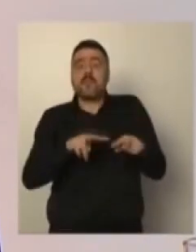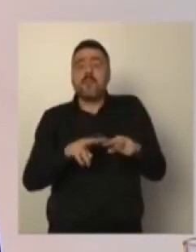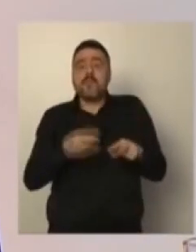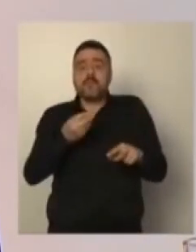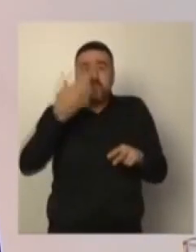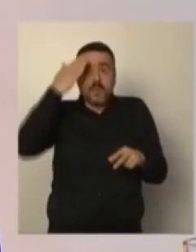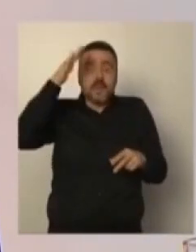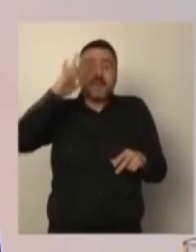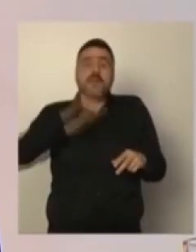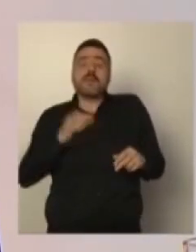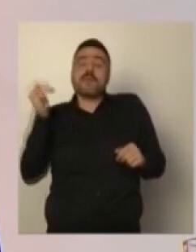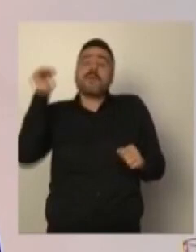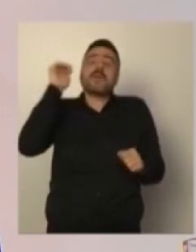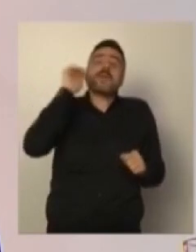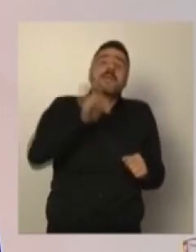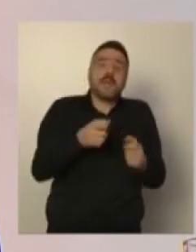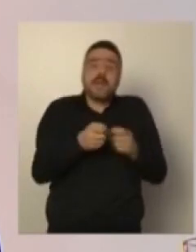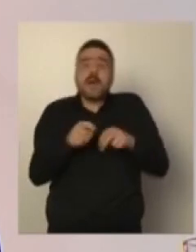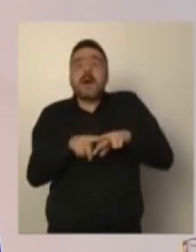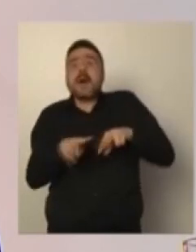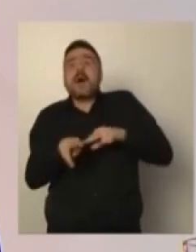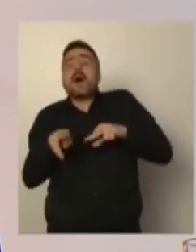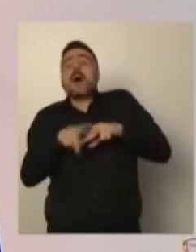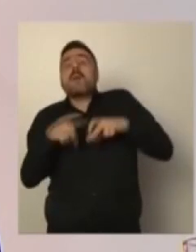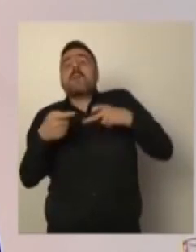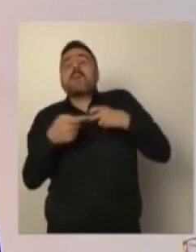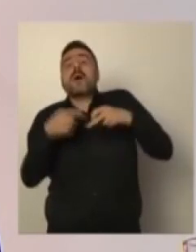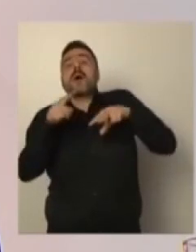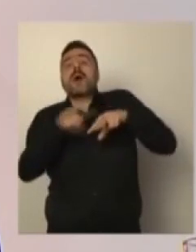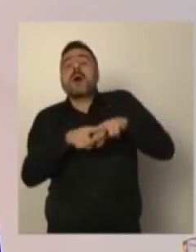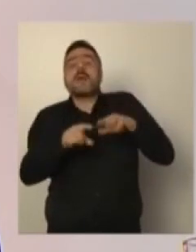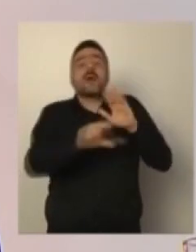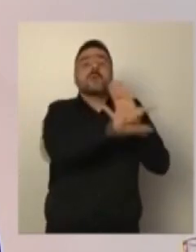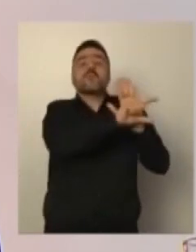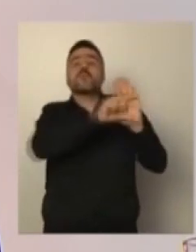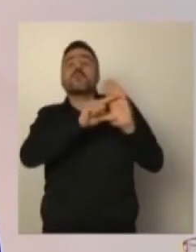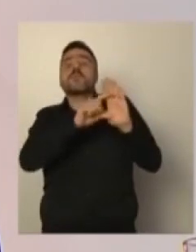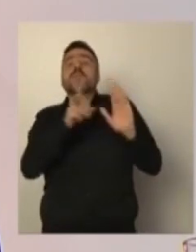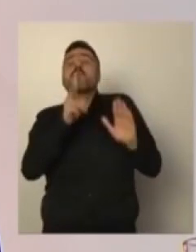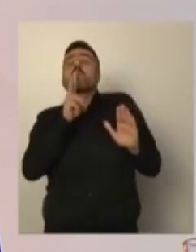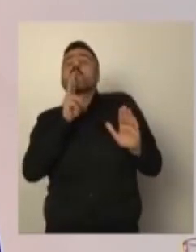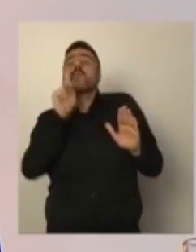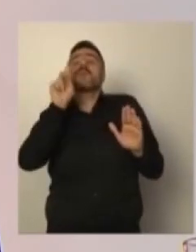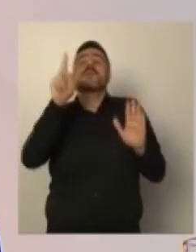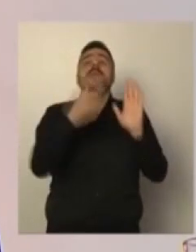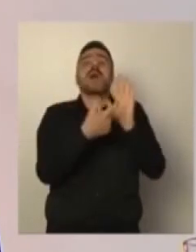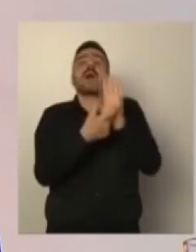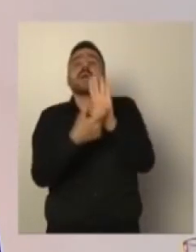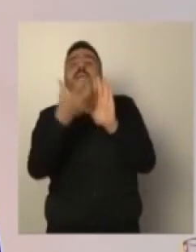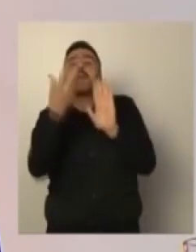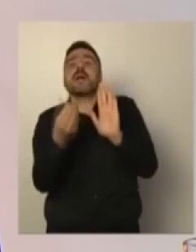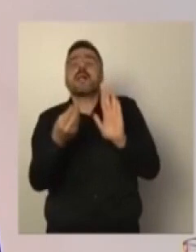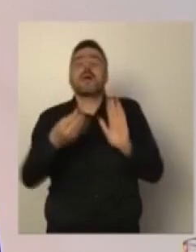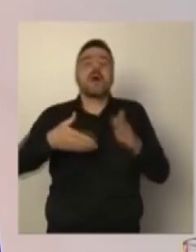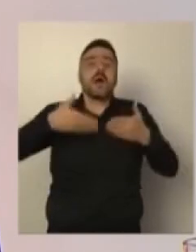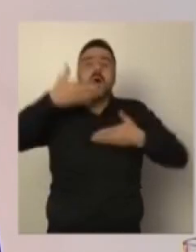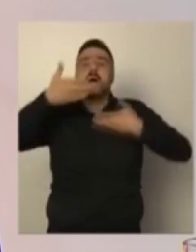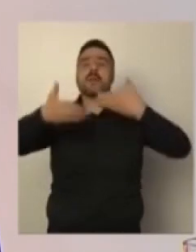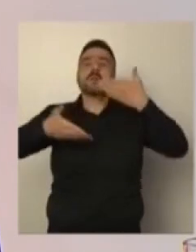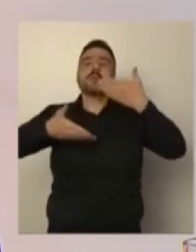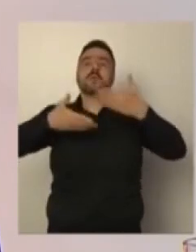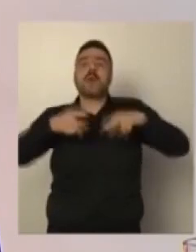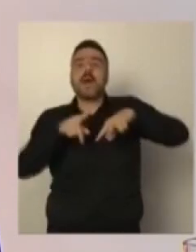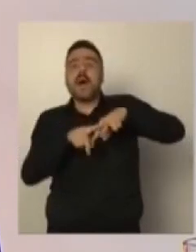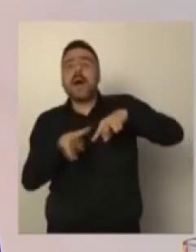getirdiği Bakara suresinin son 2 ayeti. Yine biraz önce hocamız okudu.